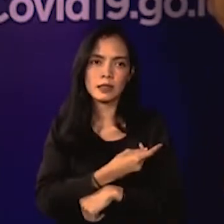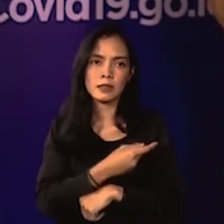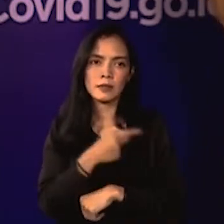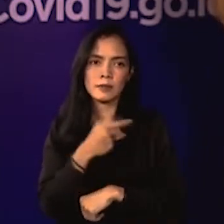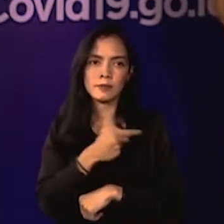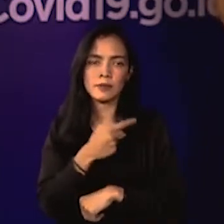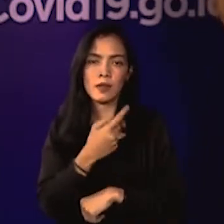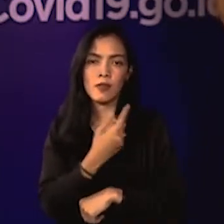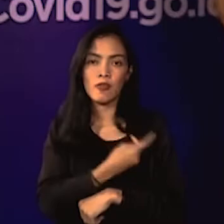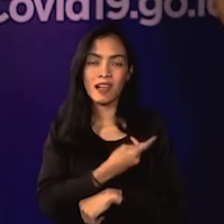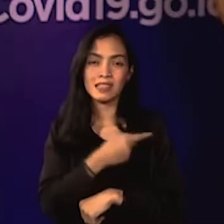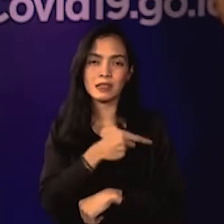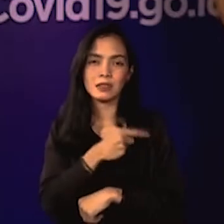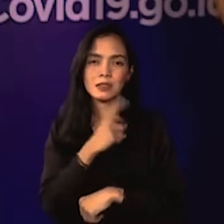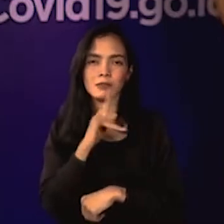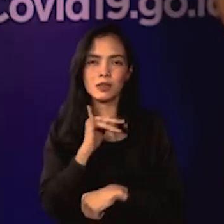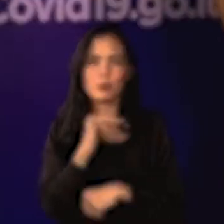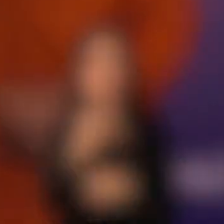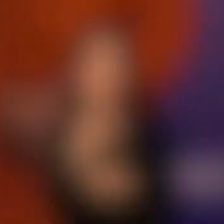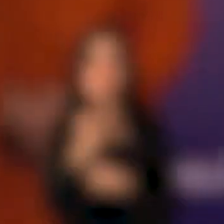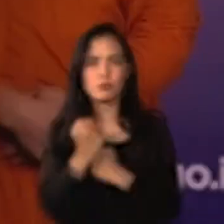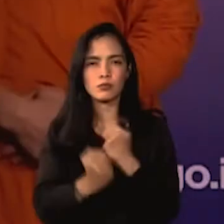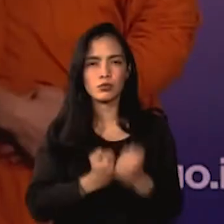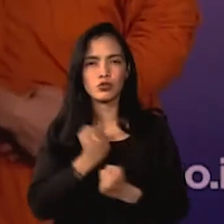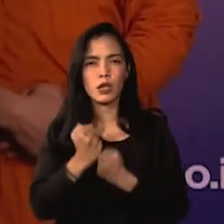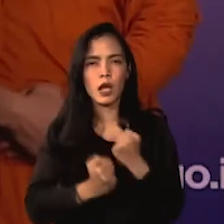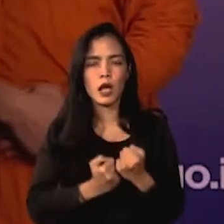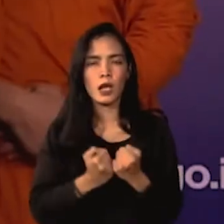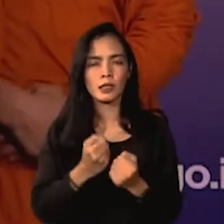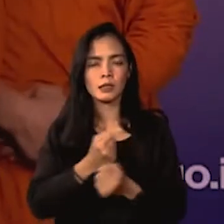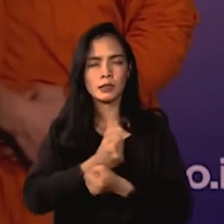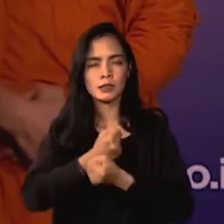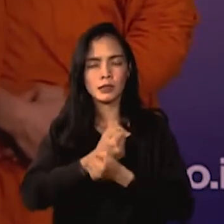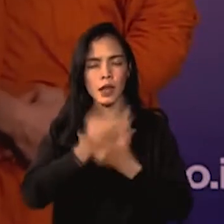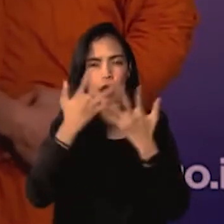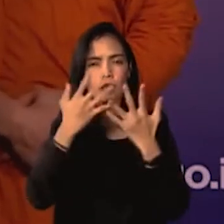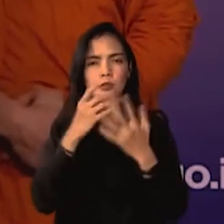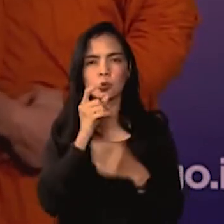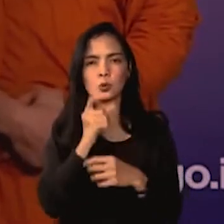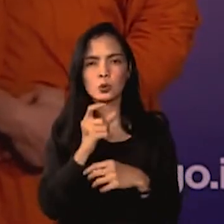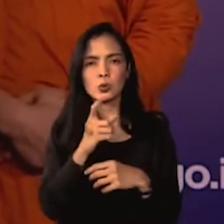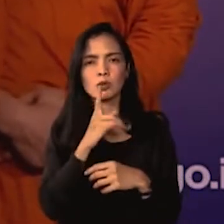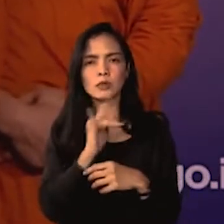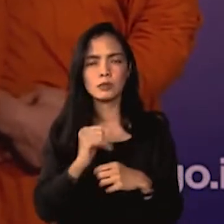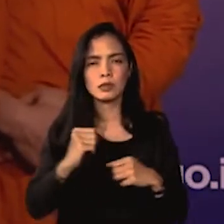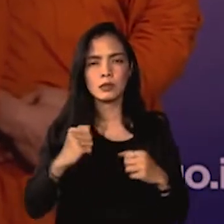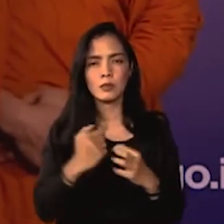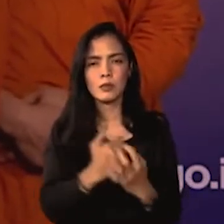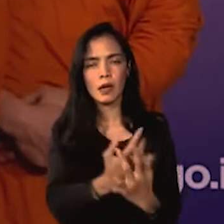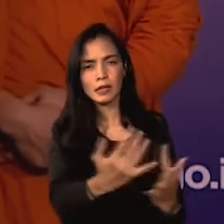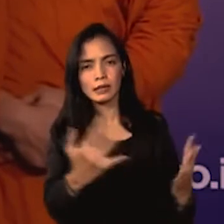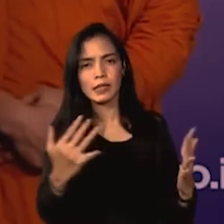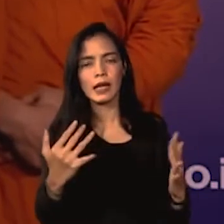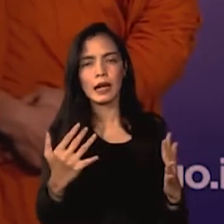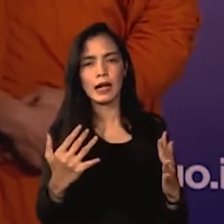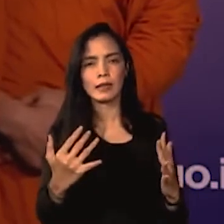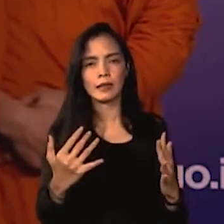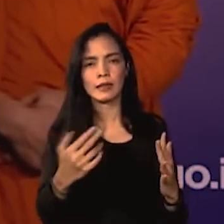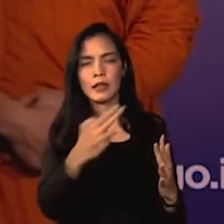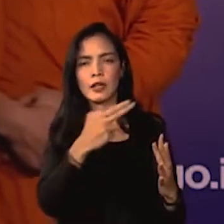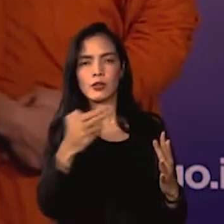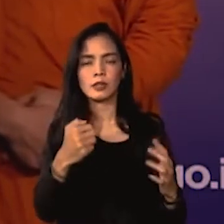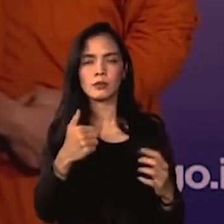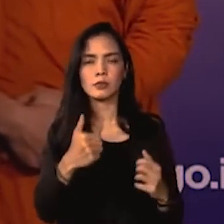merupakan satu ikhtiar yang nyata dalam rangka untuk menyehatkan umat dan bangsa